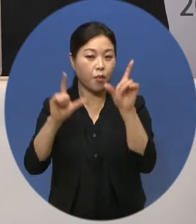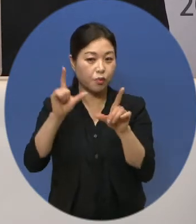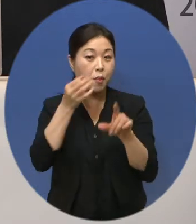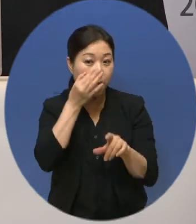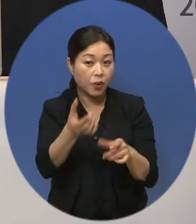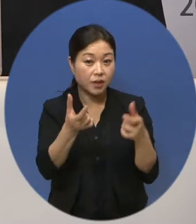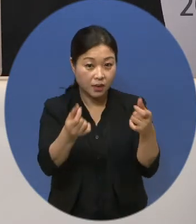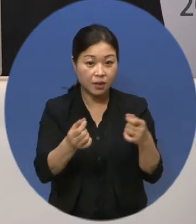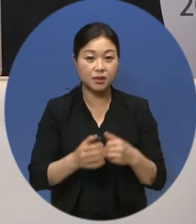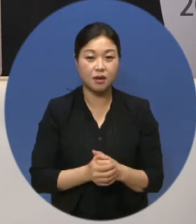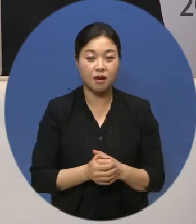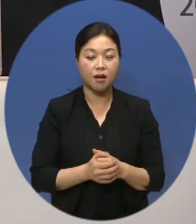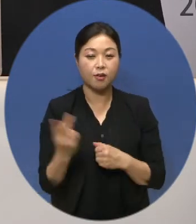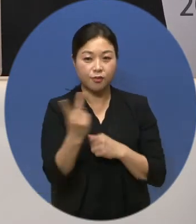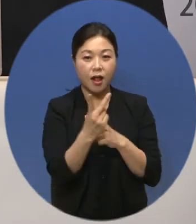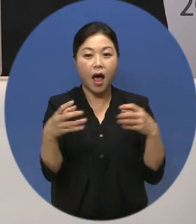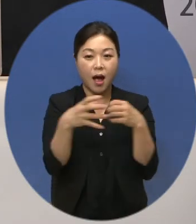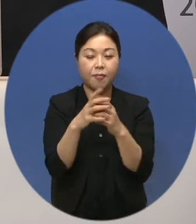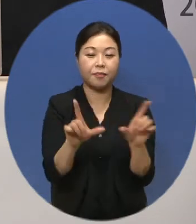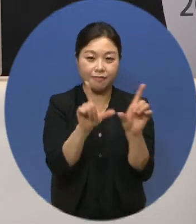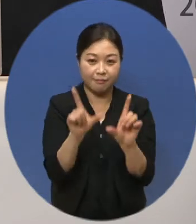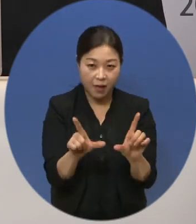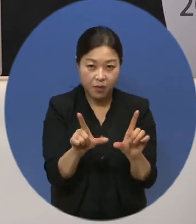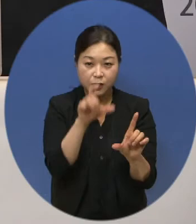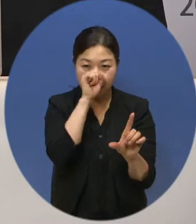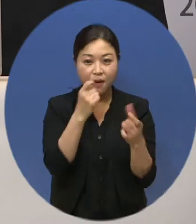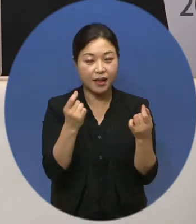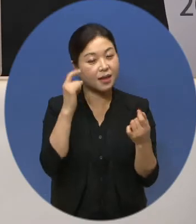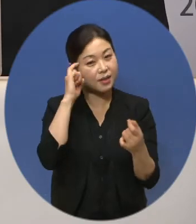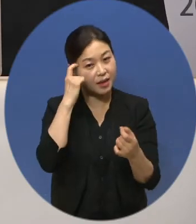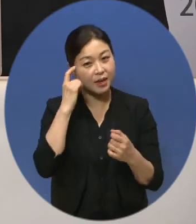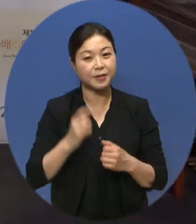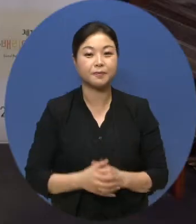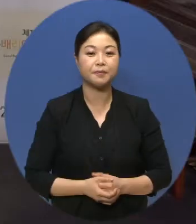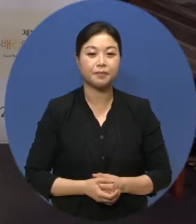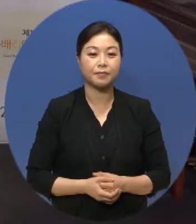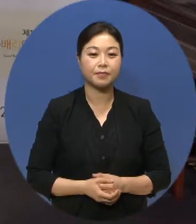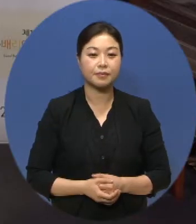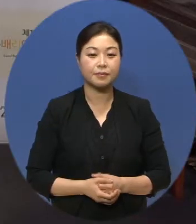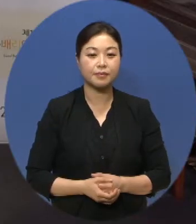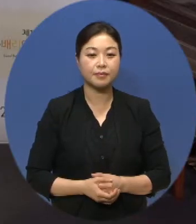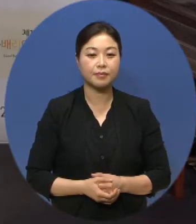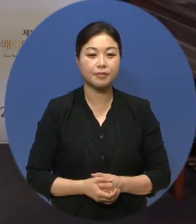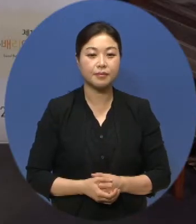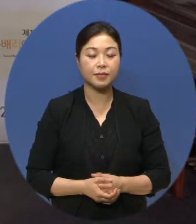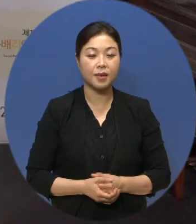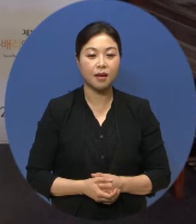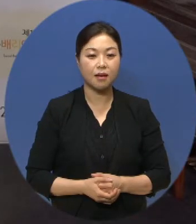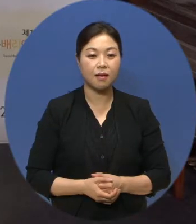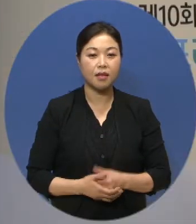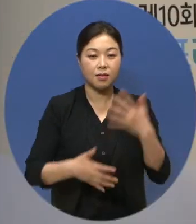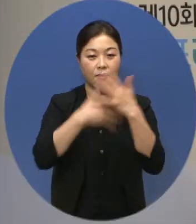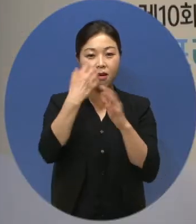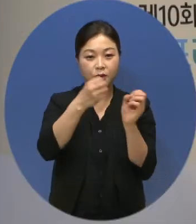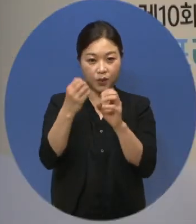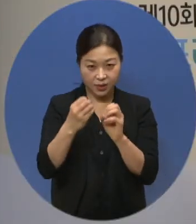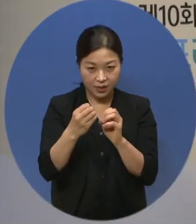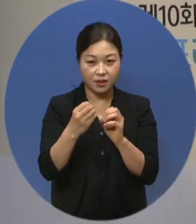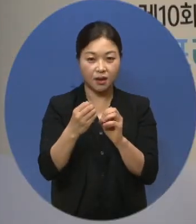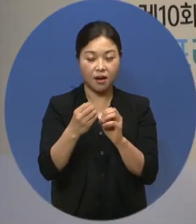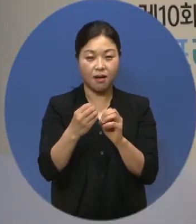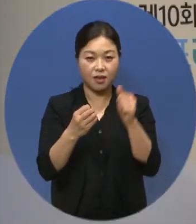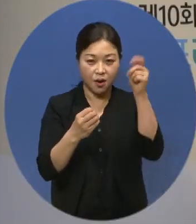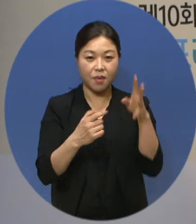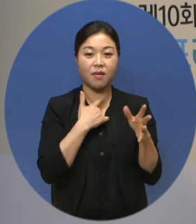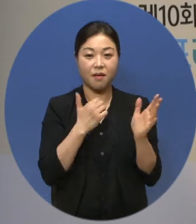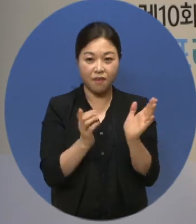어우러지면서 세대가 같이 살아갈 수 있다면 참 좋지 않을까라는 생각을 합니다. 네. 네, 저는 시네토크 여러 번 해보는데 영화엔